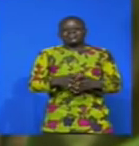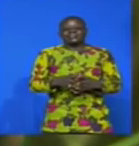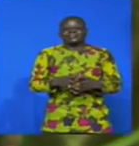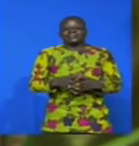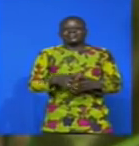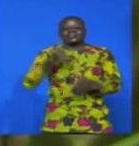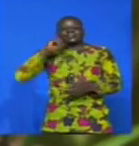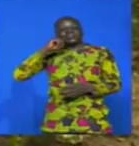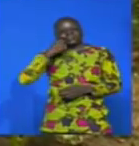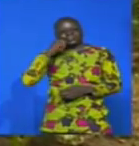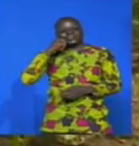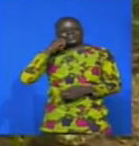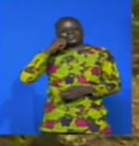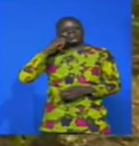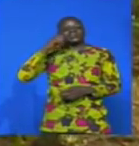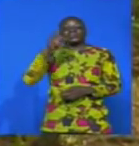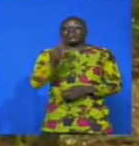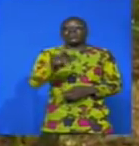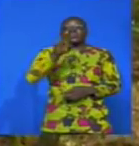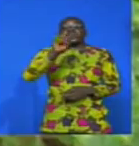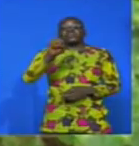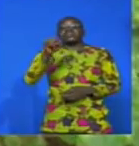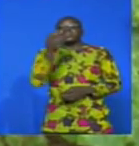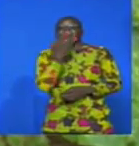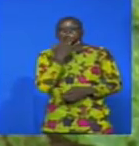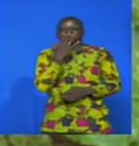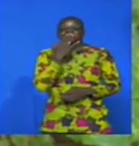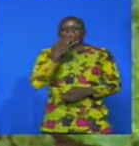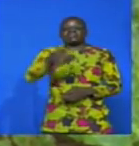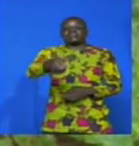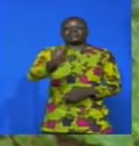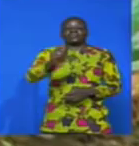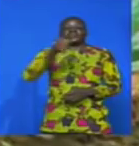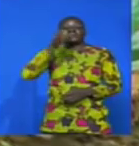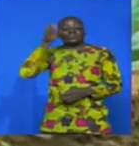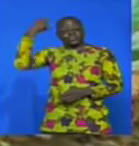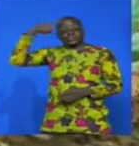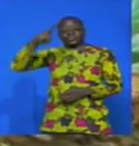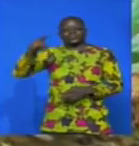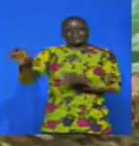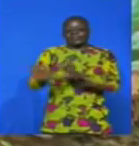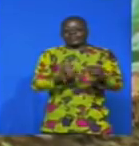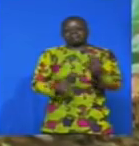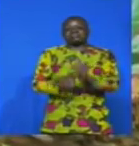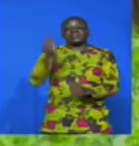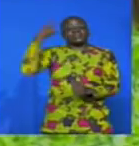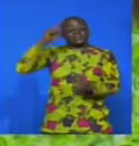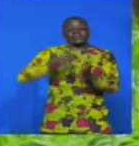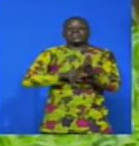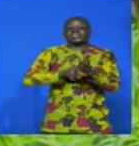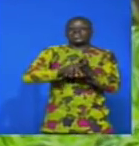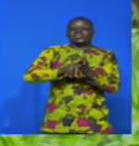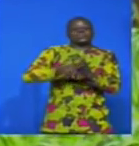Tomates, poivrons, piments, gombo et choux ont tous subi le passage de ces insectes